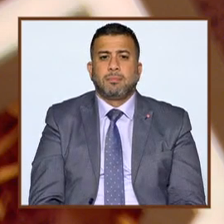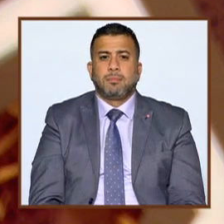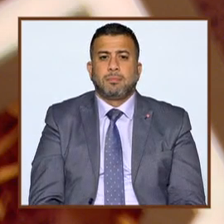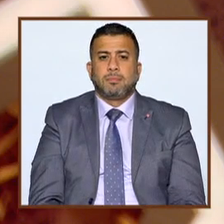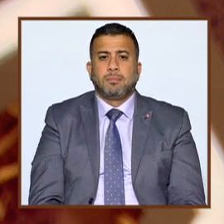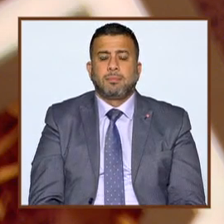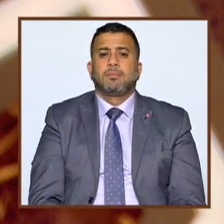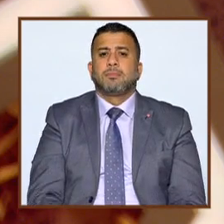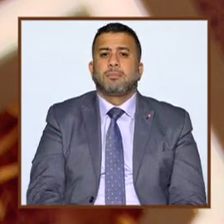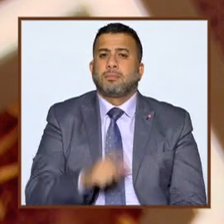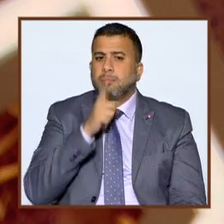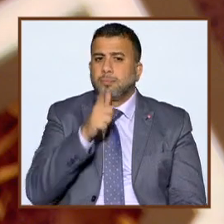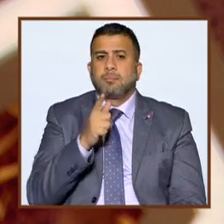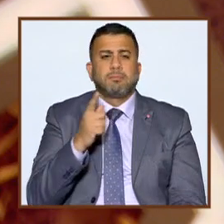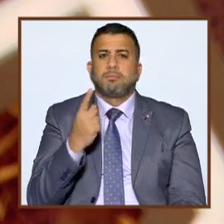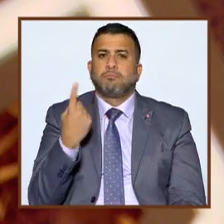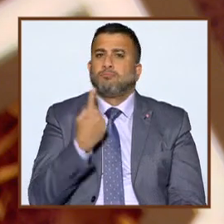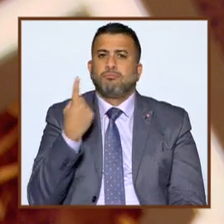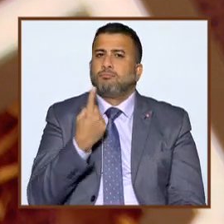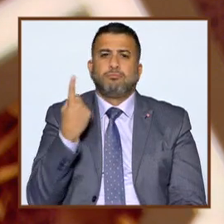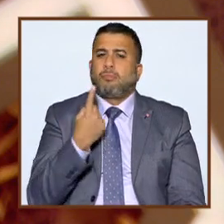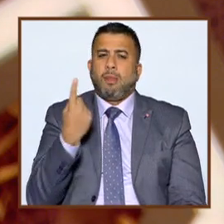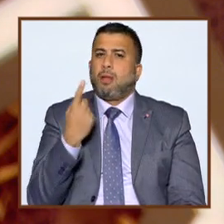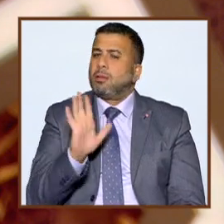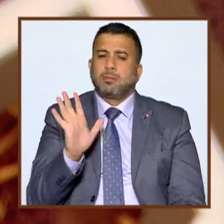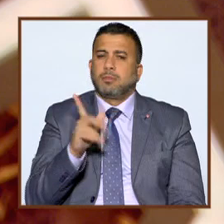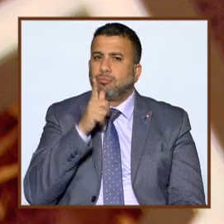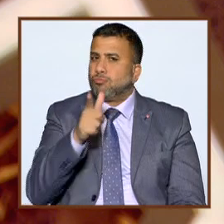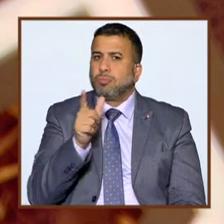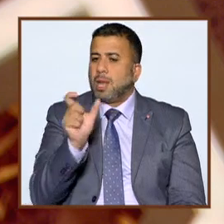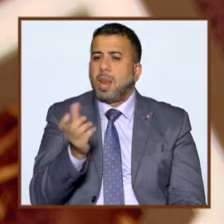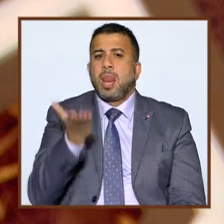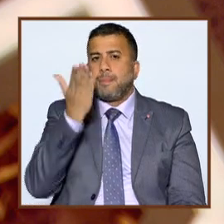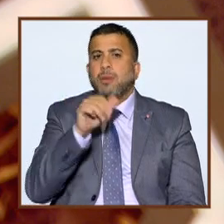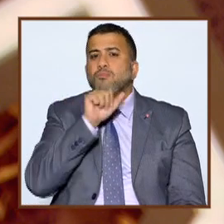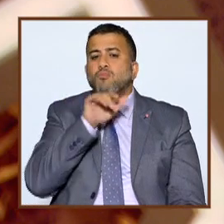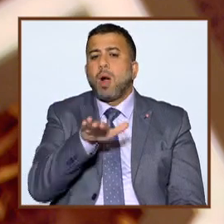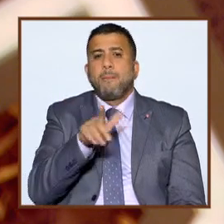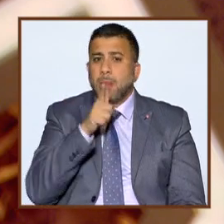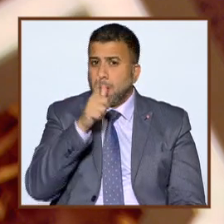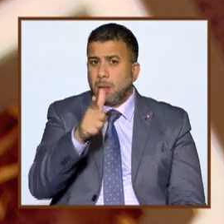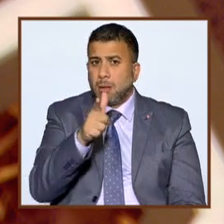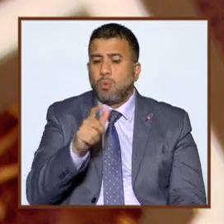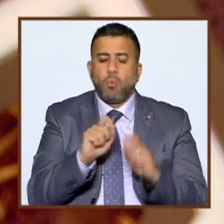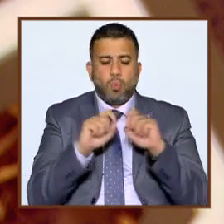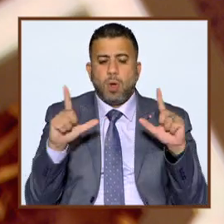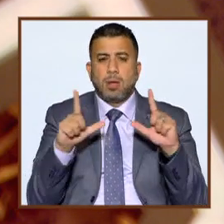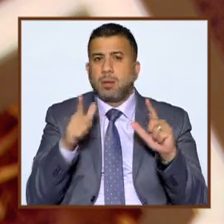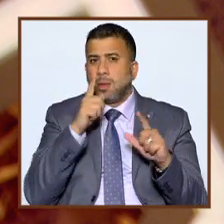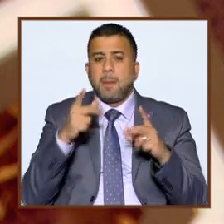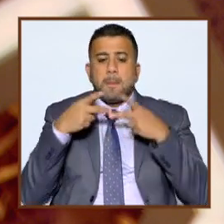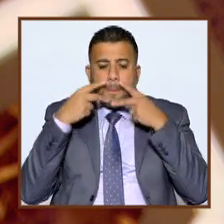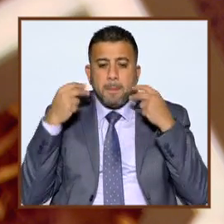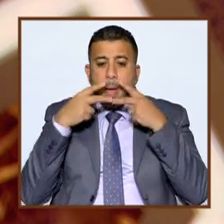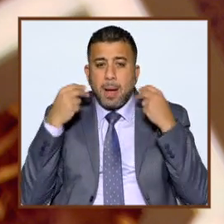الذي شربت منه، فإن هذا لا حرج فيه، لأن النبي عليه الصلاة والسلام بيّن لنا بأن